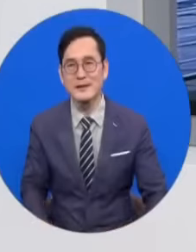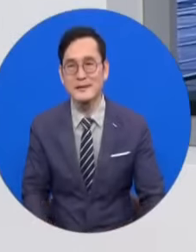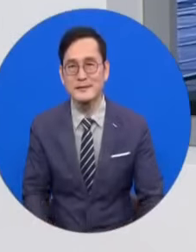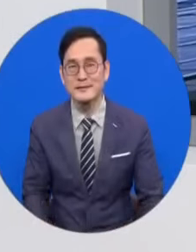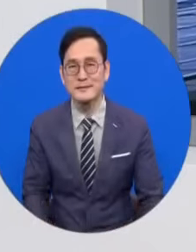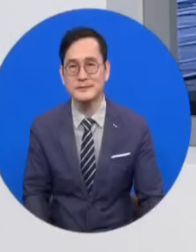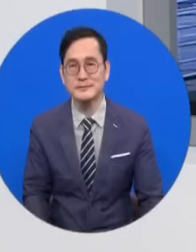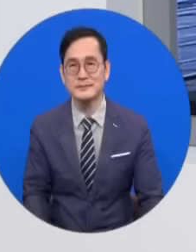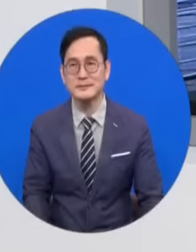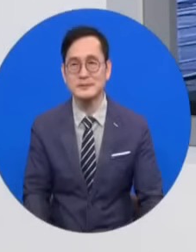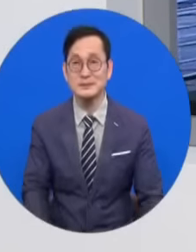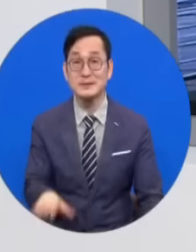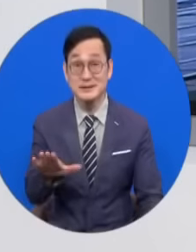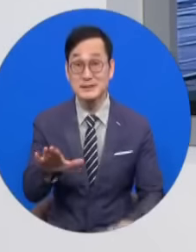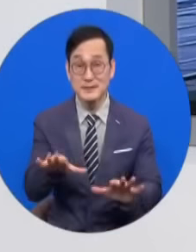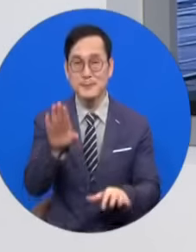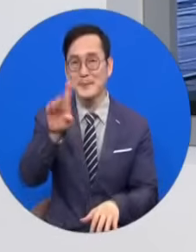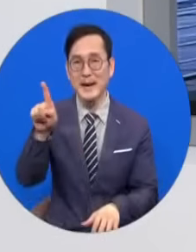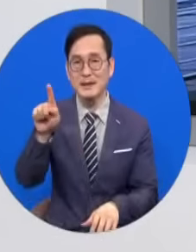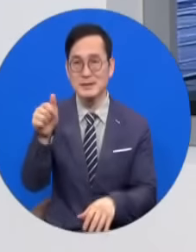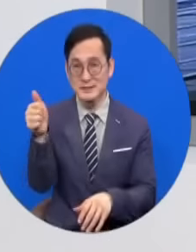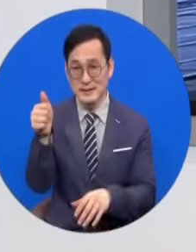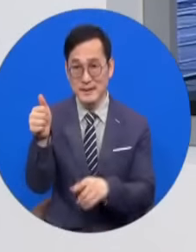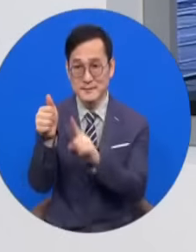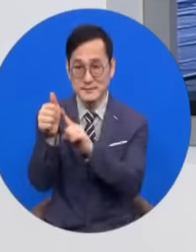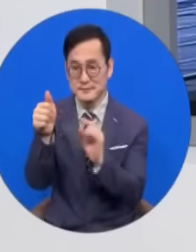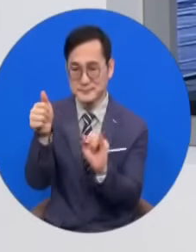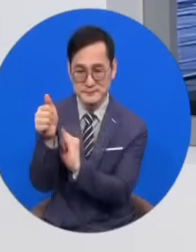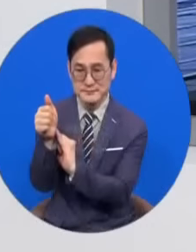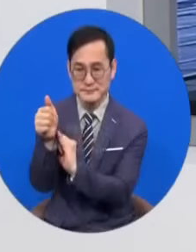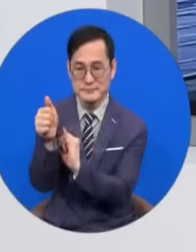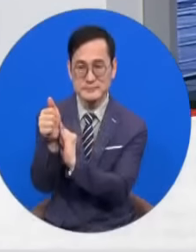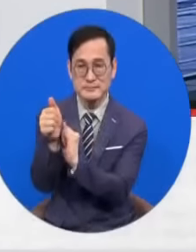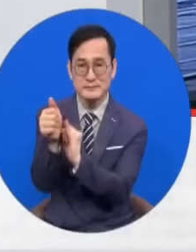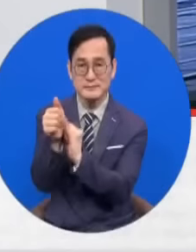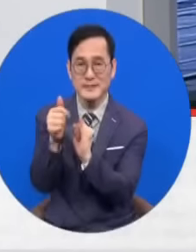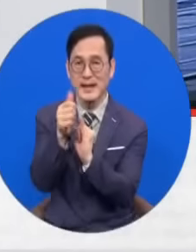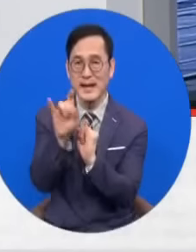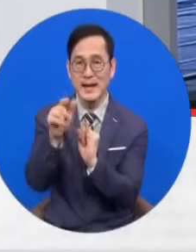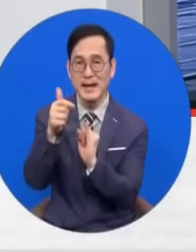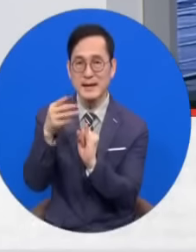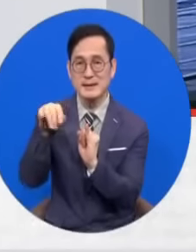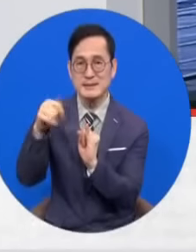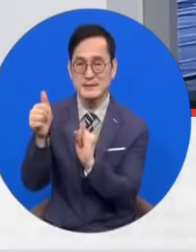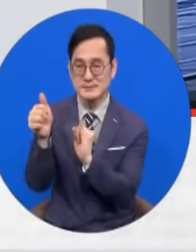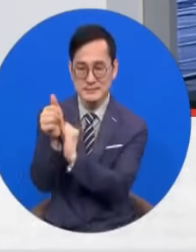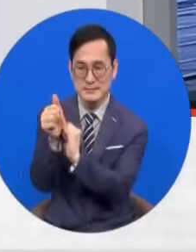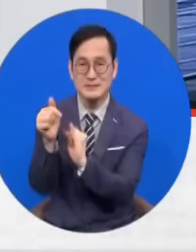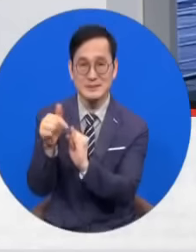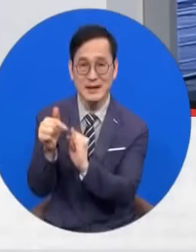부통령도 여자입니다 종이죠 인도 개니까 그런데 헬리스 부 통영보호관찰소